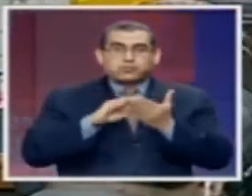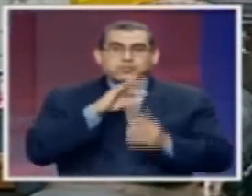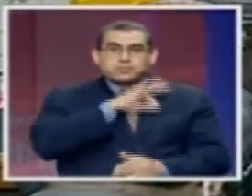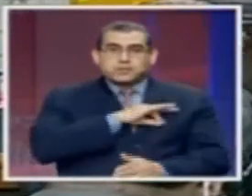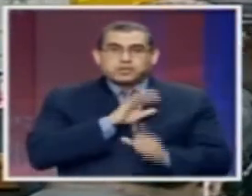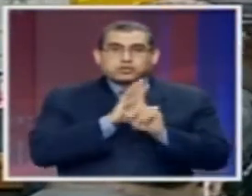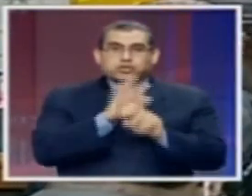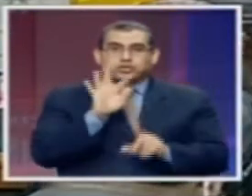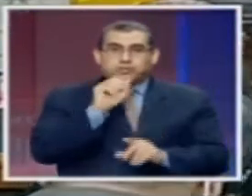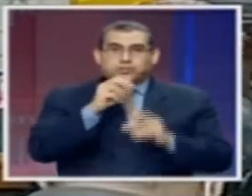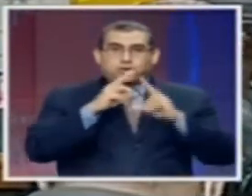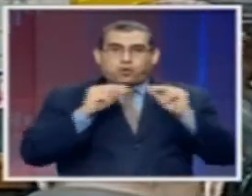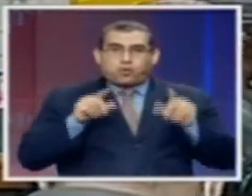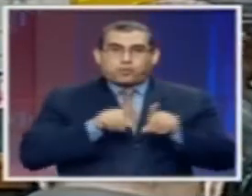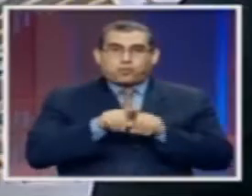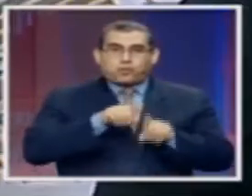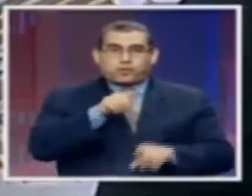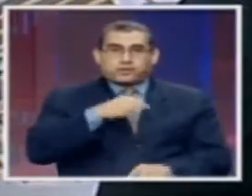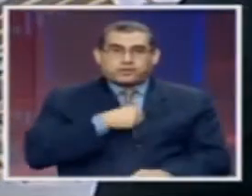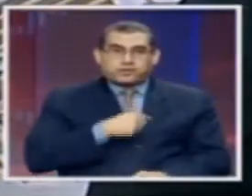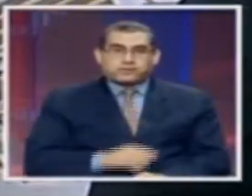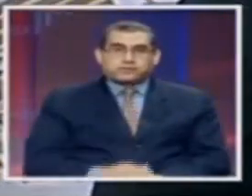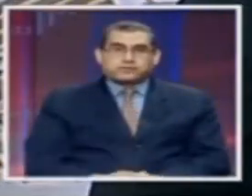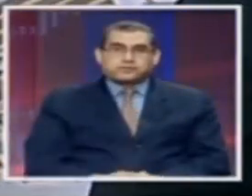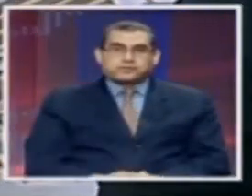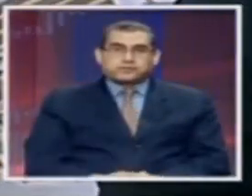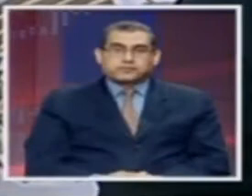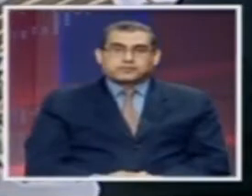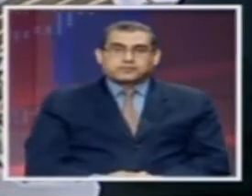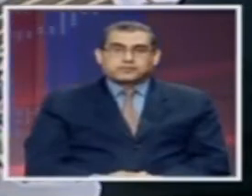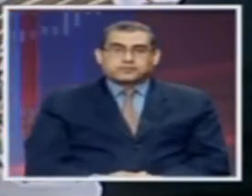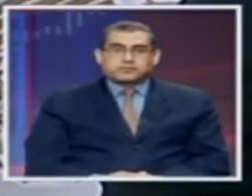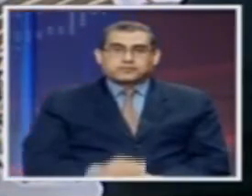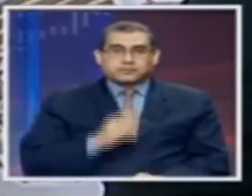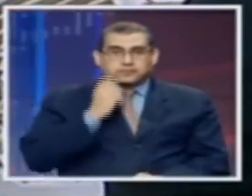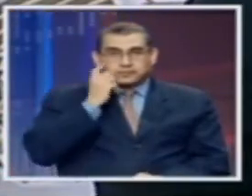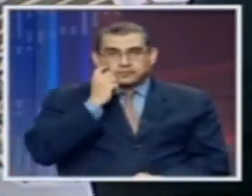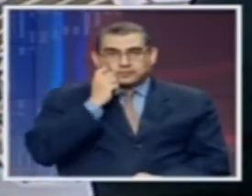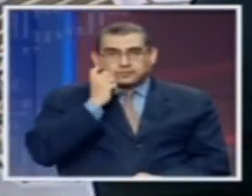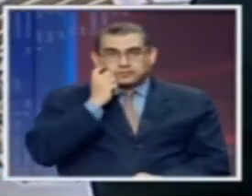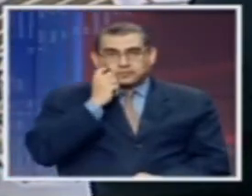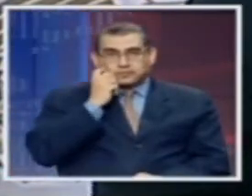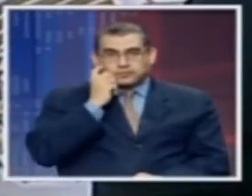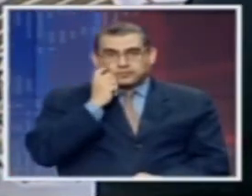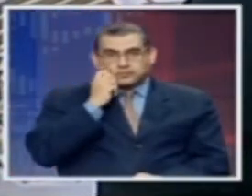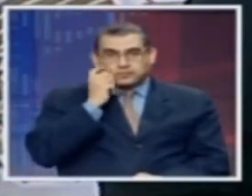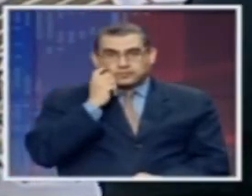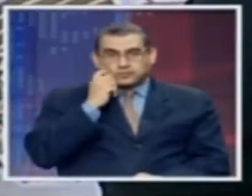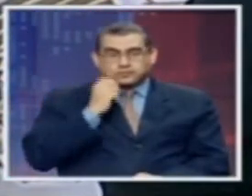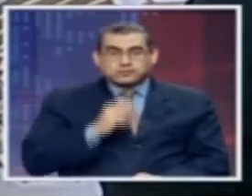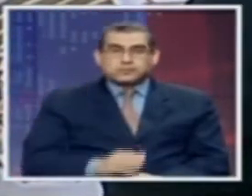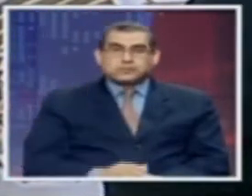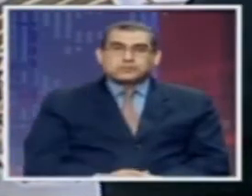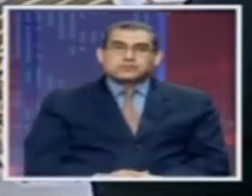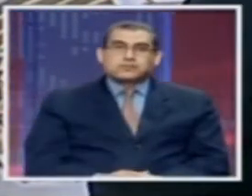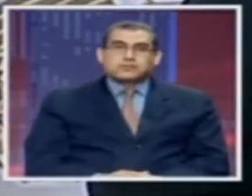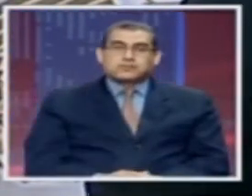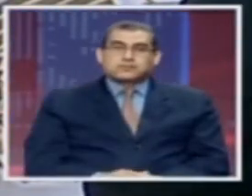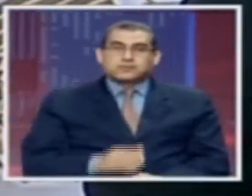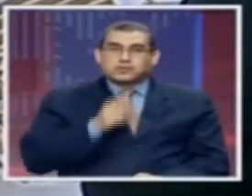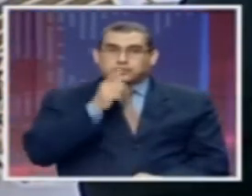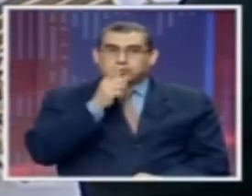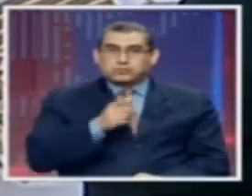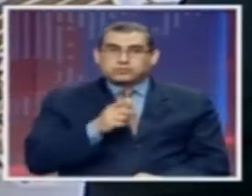مصلحة الشعب اللبناني شقيقة. نحن نتطلع طبعا بعد ما عانت لبنان من أزمة